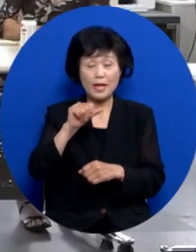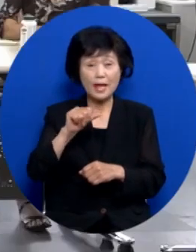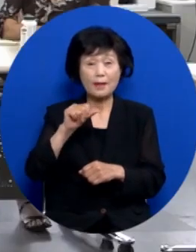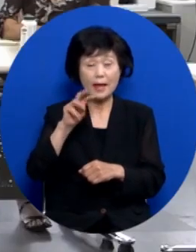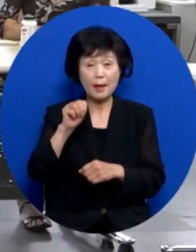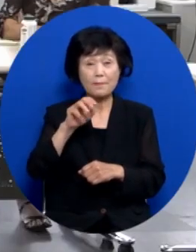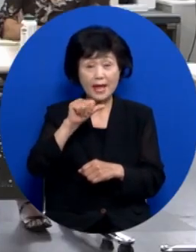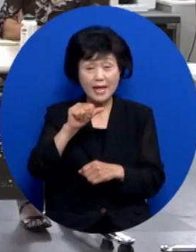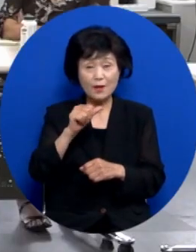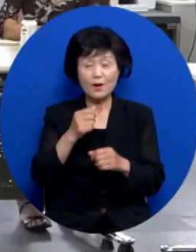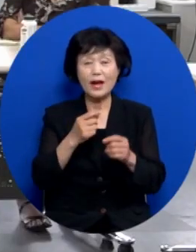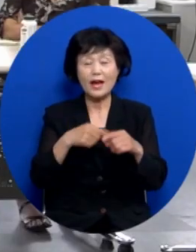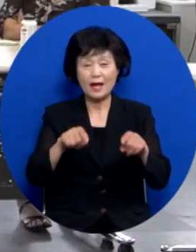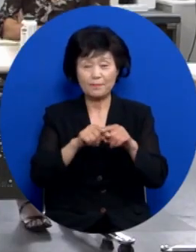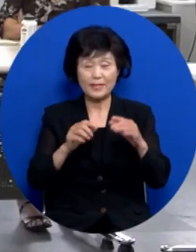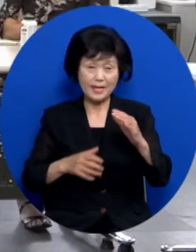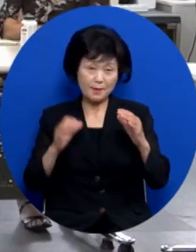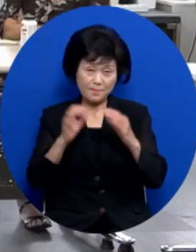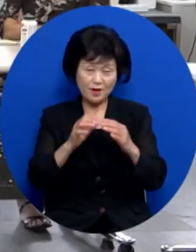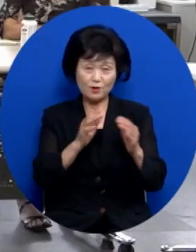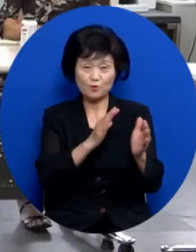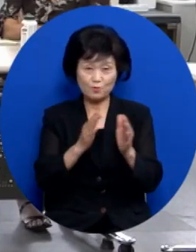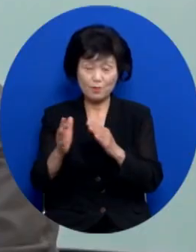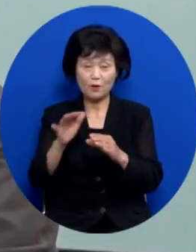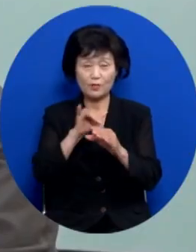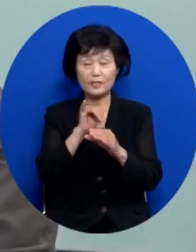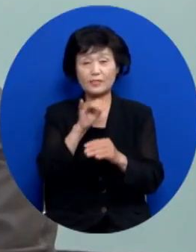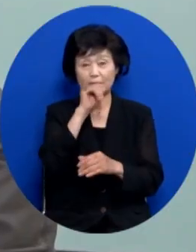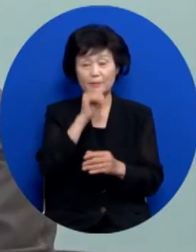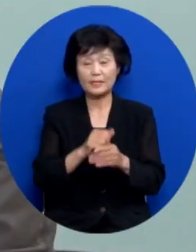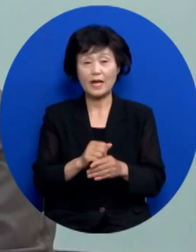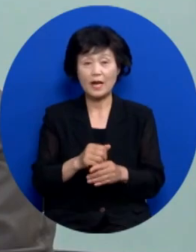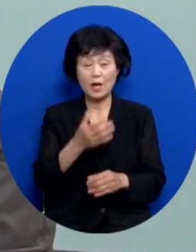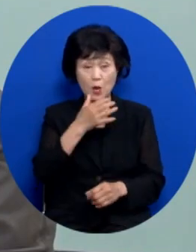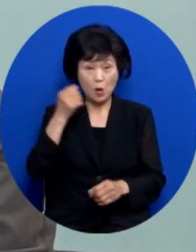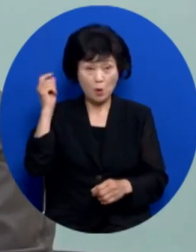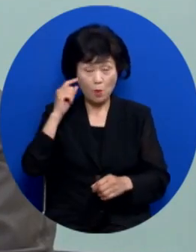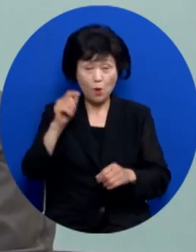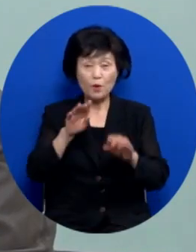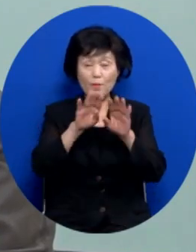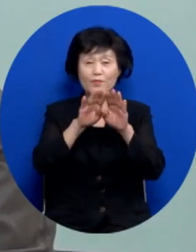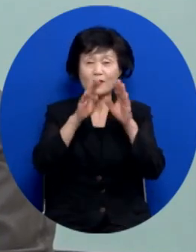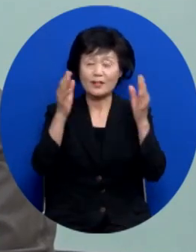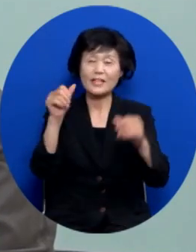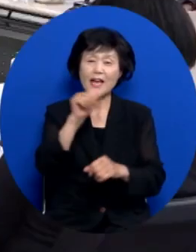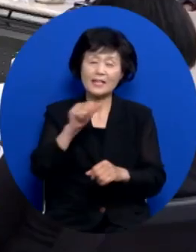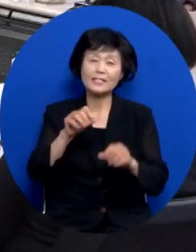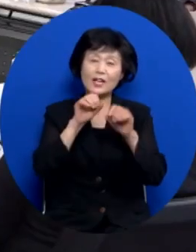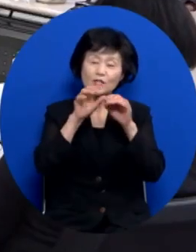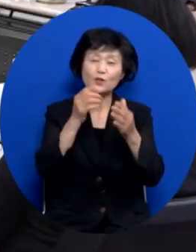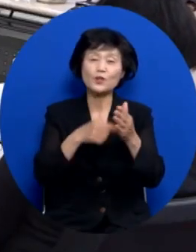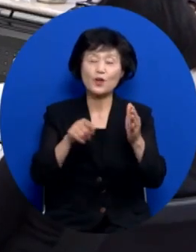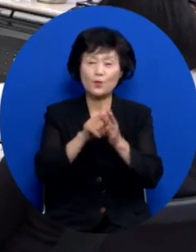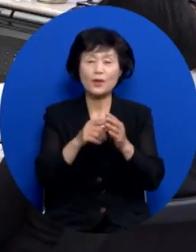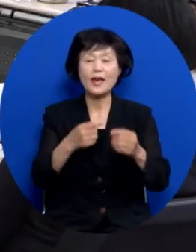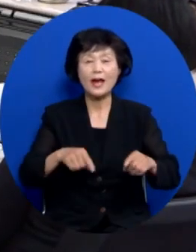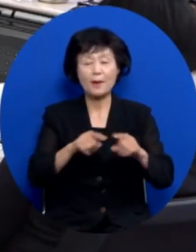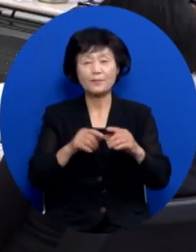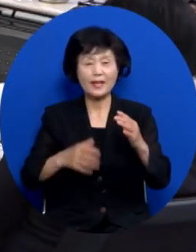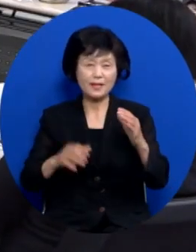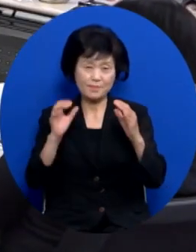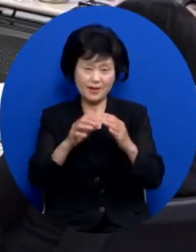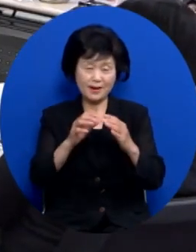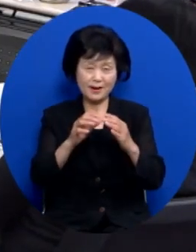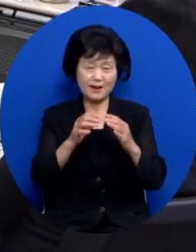두 단체는 코로나19 이후 복음의 문이 열리고 있는 아시아 선교를 위해 상호 협력하기로 했습니다